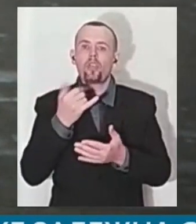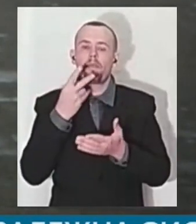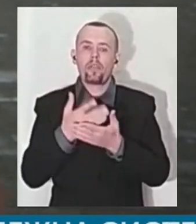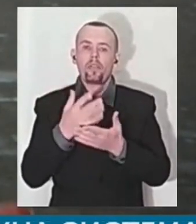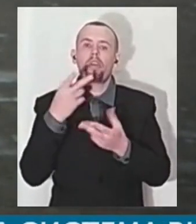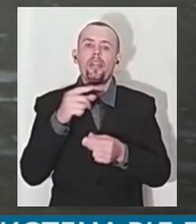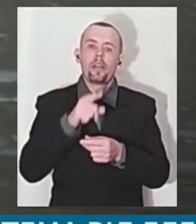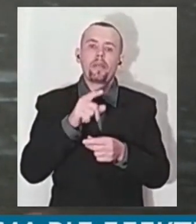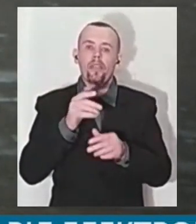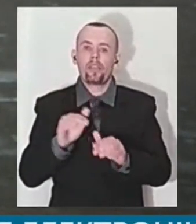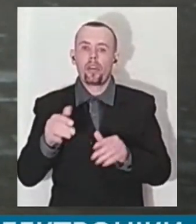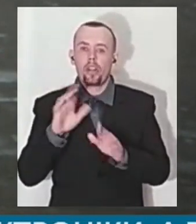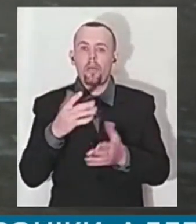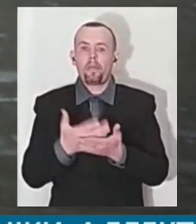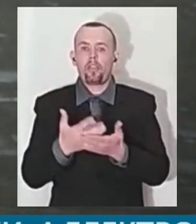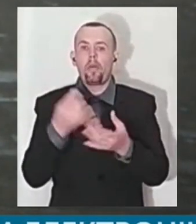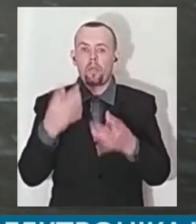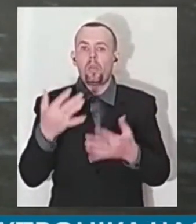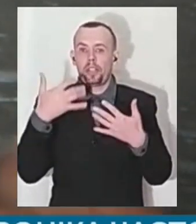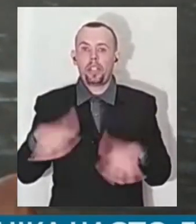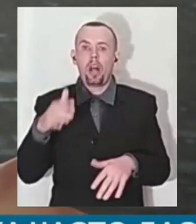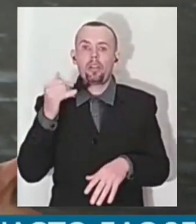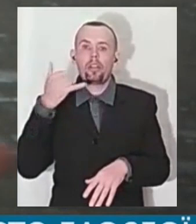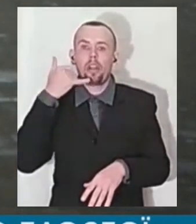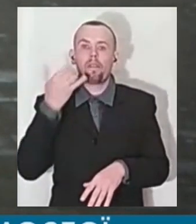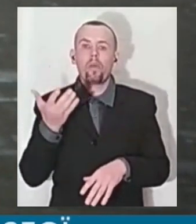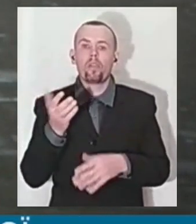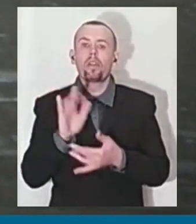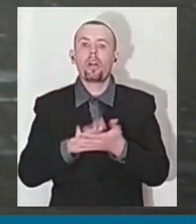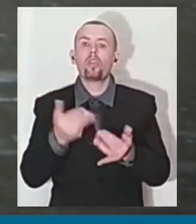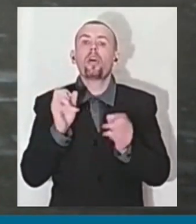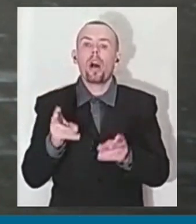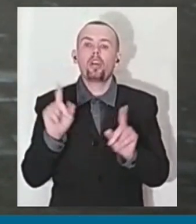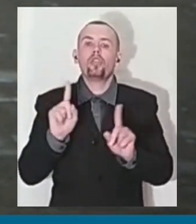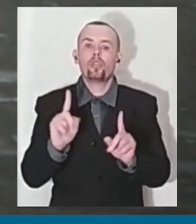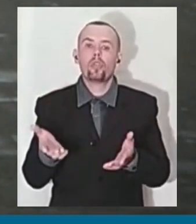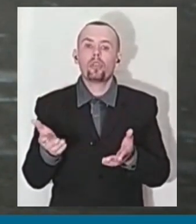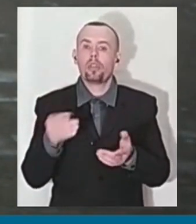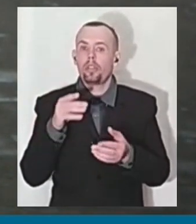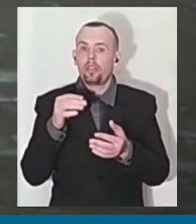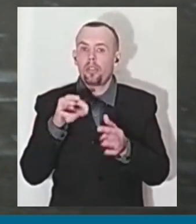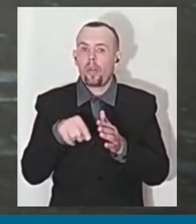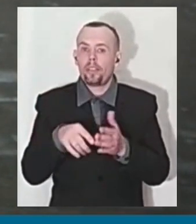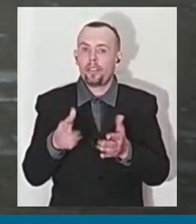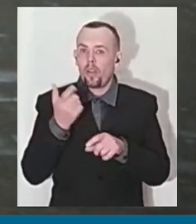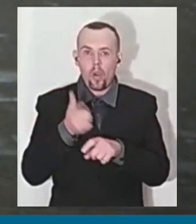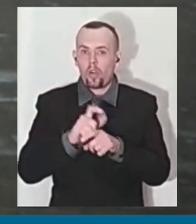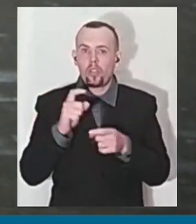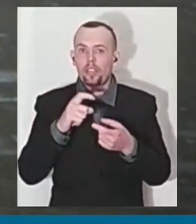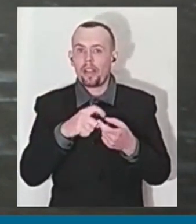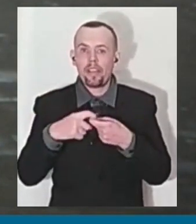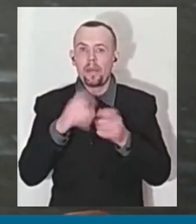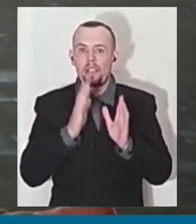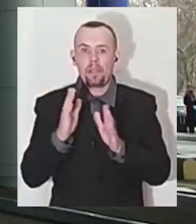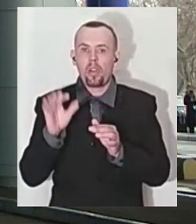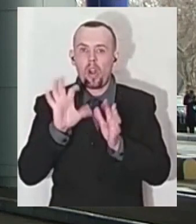вот, предположим, я просто потерял телефон. И как? Что? То есть очень зависимая система от электроники, а